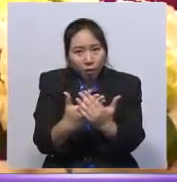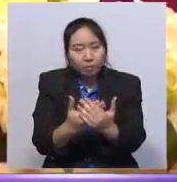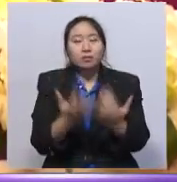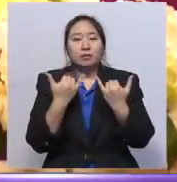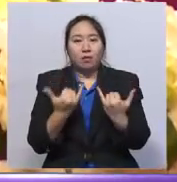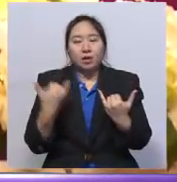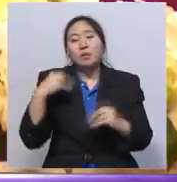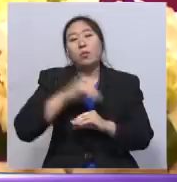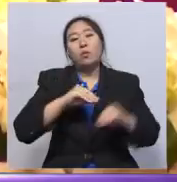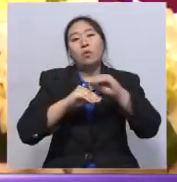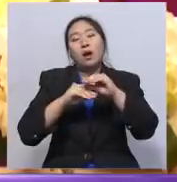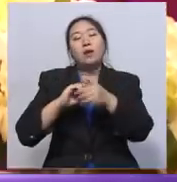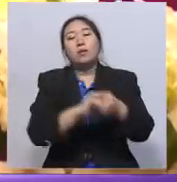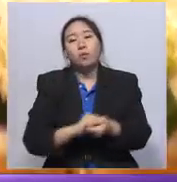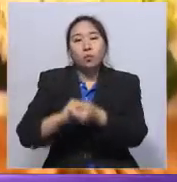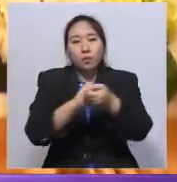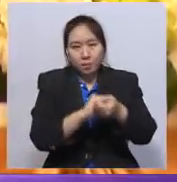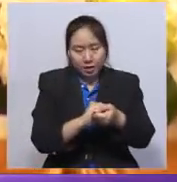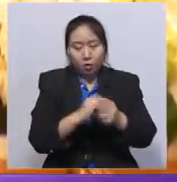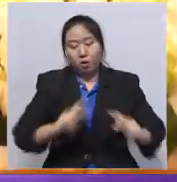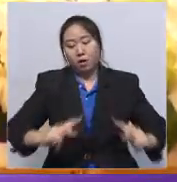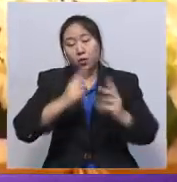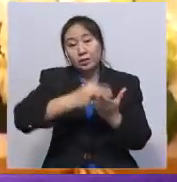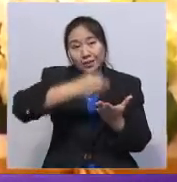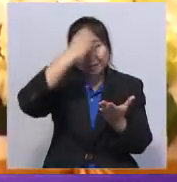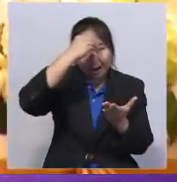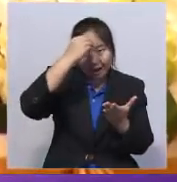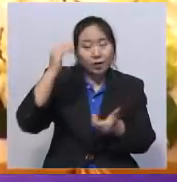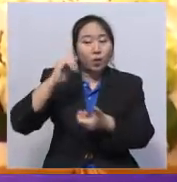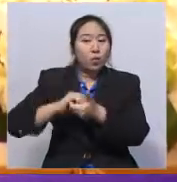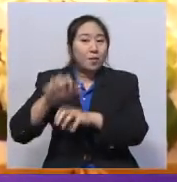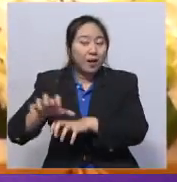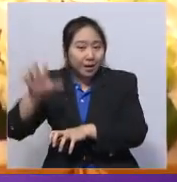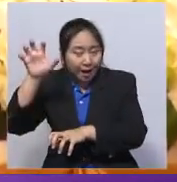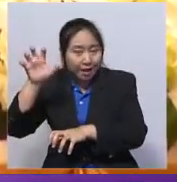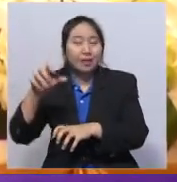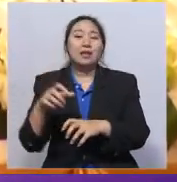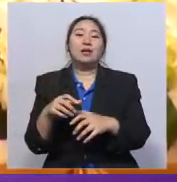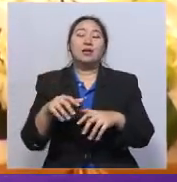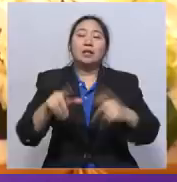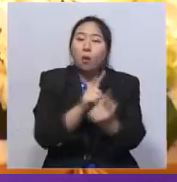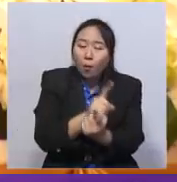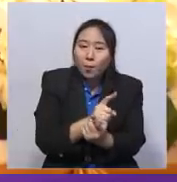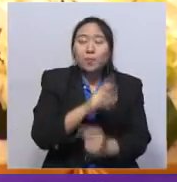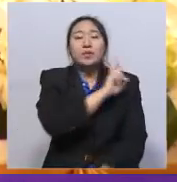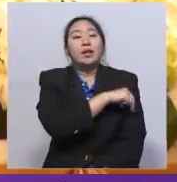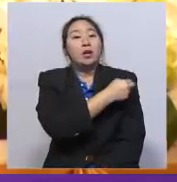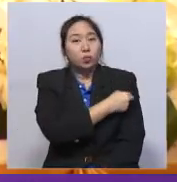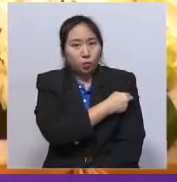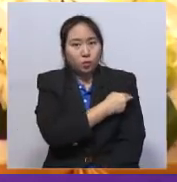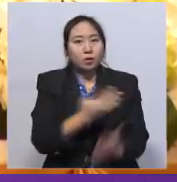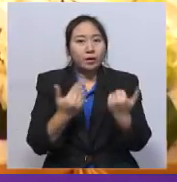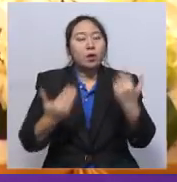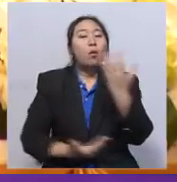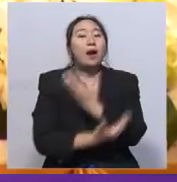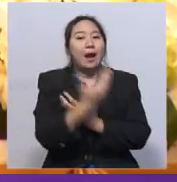จะมีโครงการร่วมมือกันและในส่วนของกระทรวงศึกษาร่วมกับมหาดไทยร่วมกับสังคมและก็ร่วมกับสาธารณสุขซึ่งตรงนี้จะถือว่าเป็นโอก